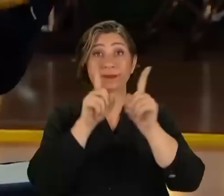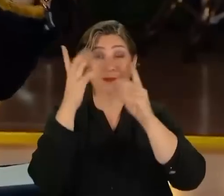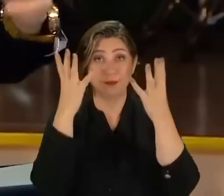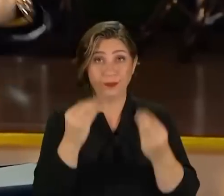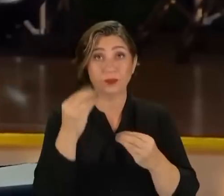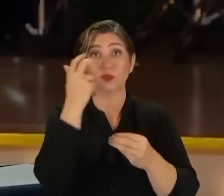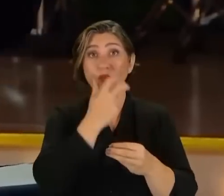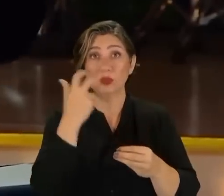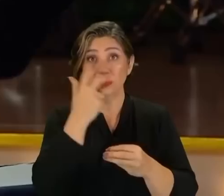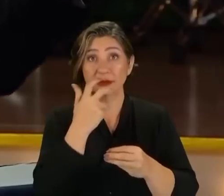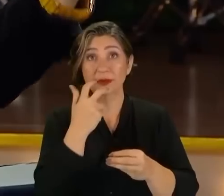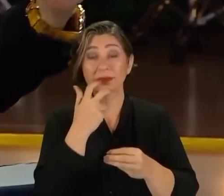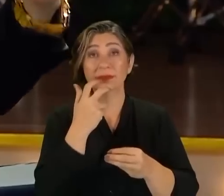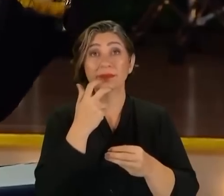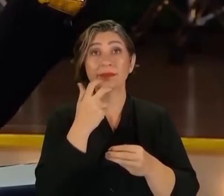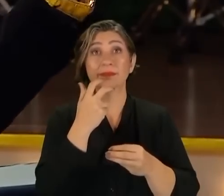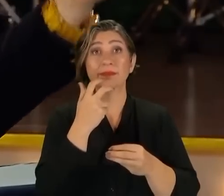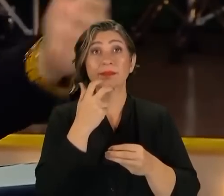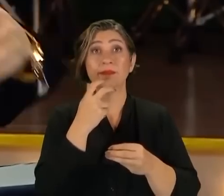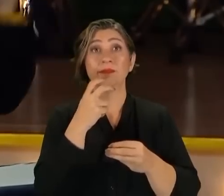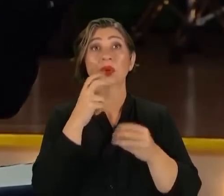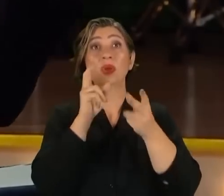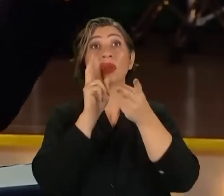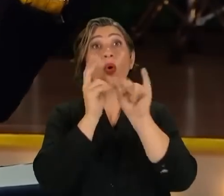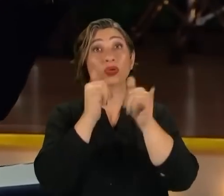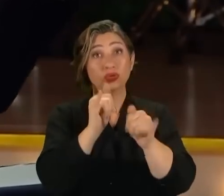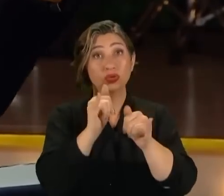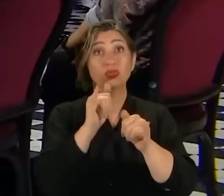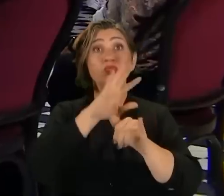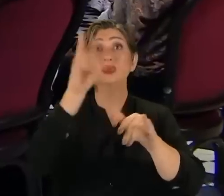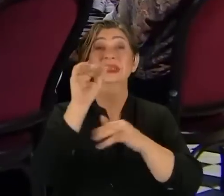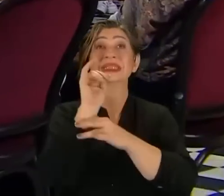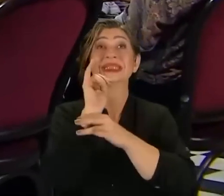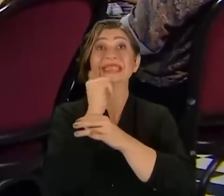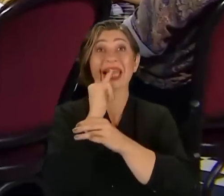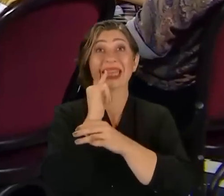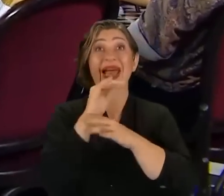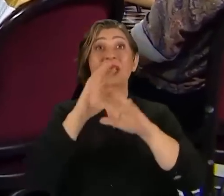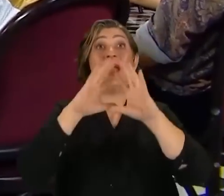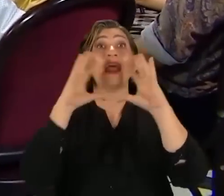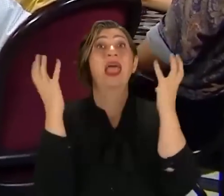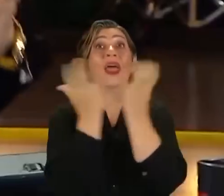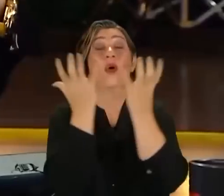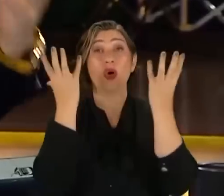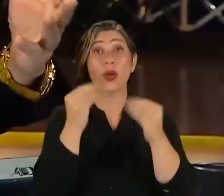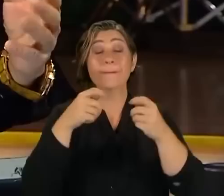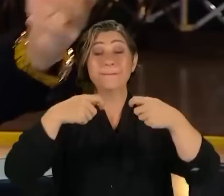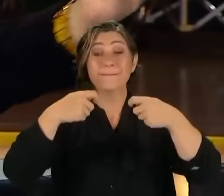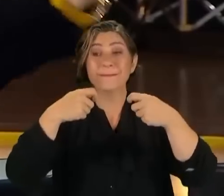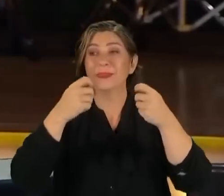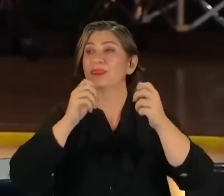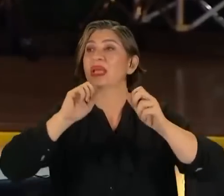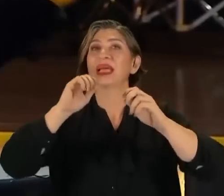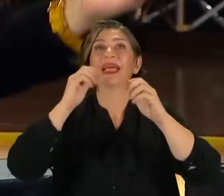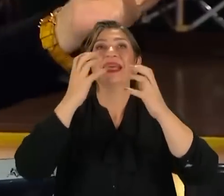olduğu, müziğin, ondan sonra oyunculuğun, bütün sanatların evrenselleştiği, hatta plastik